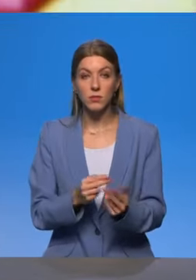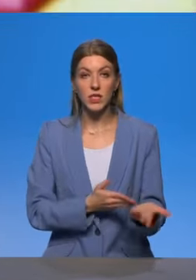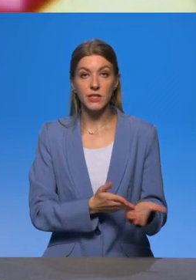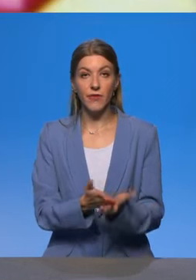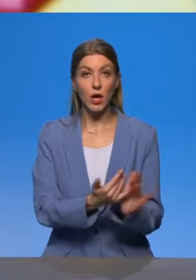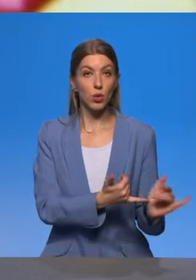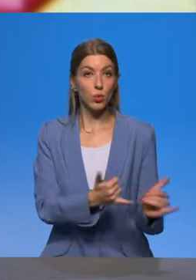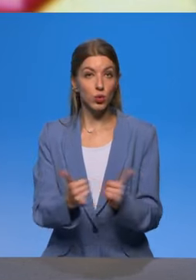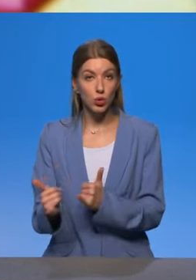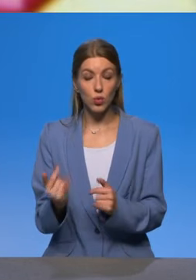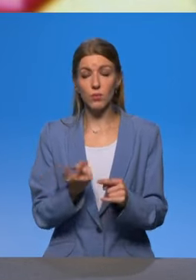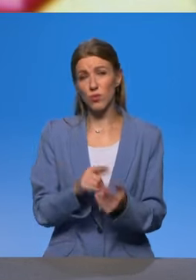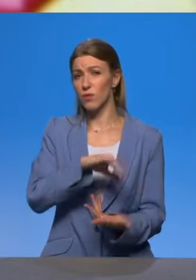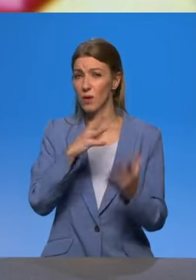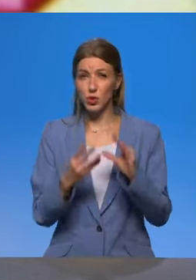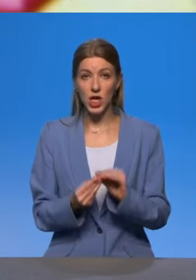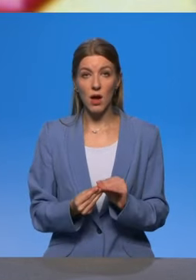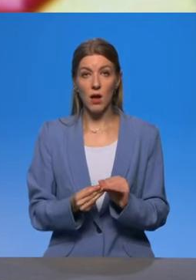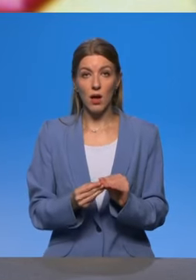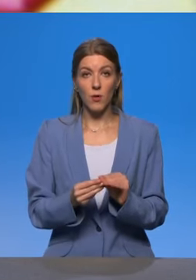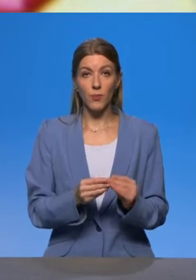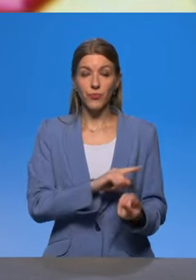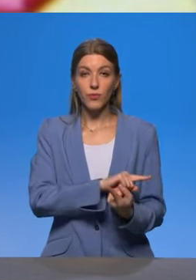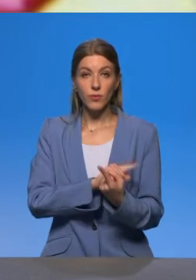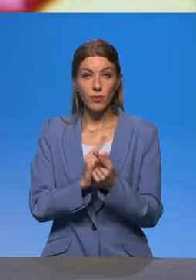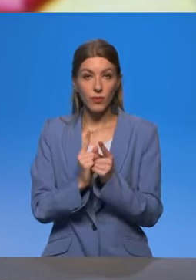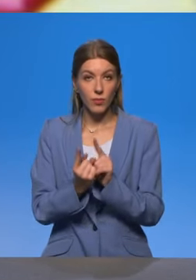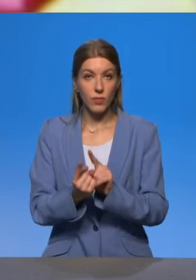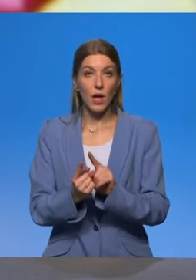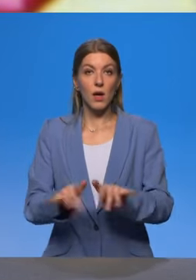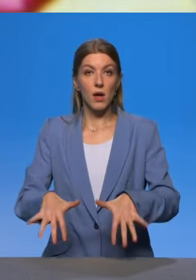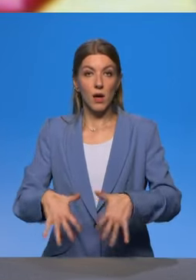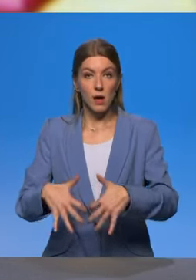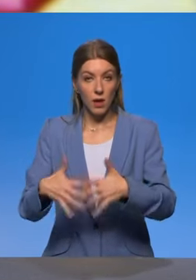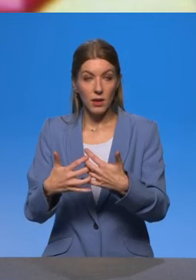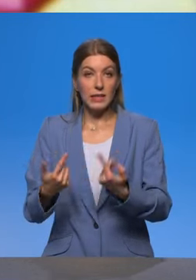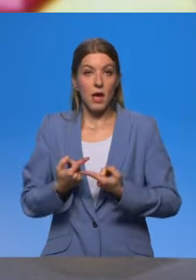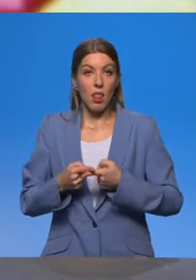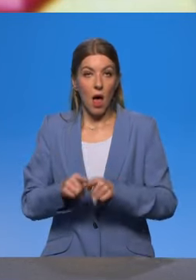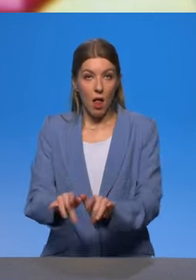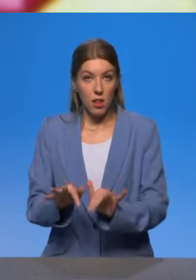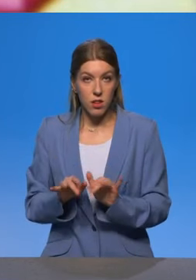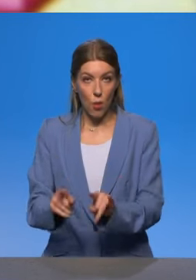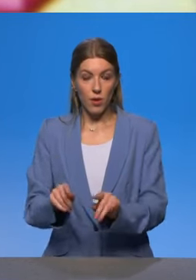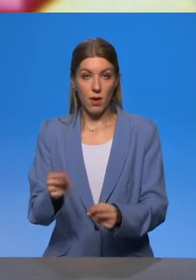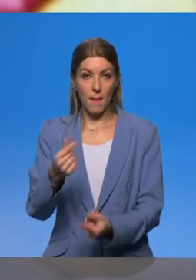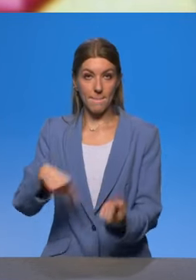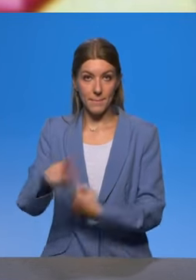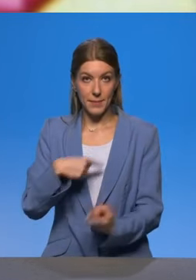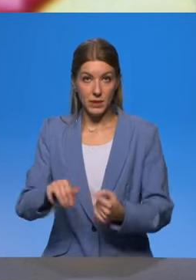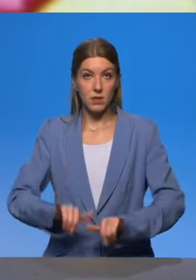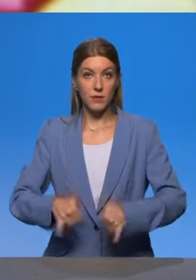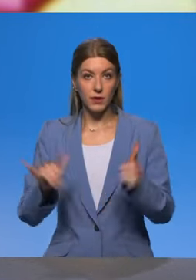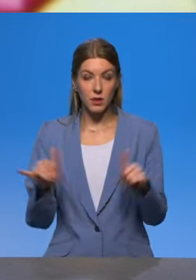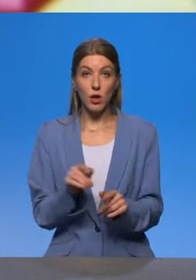ну и вообще, в принципе, технологичность самого бизнеса, он возрастает. Поэтому сами руководители, это люди, которые организовывают как раз